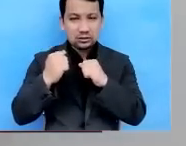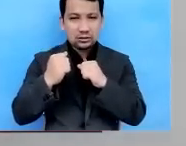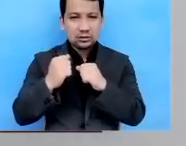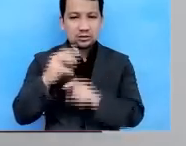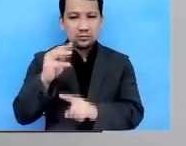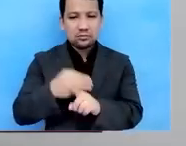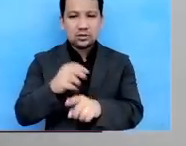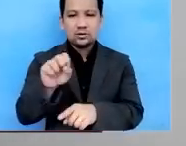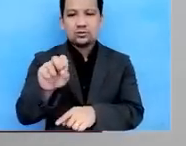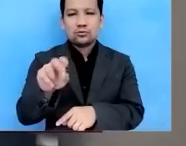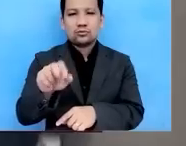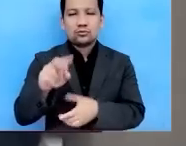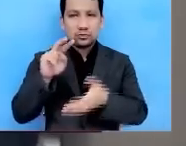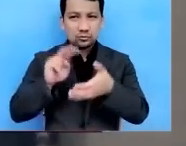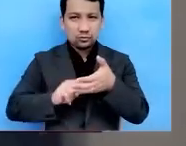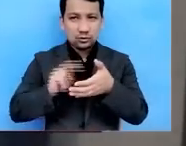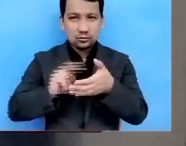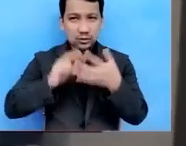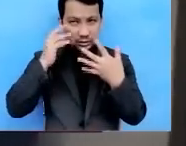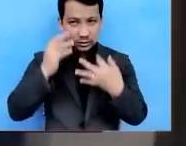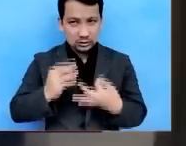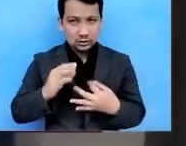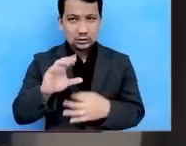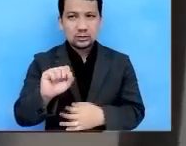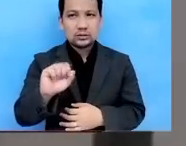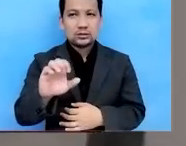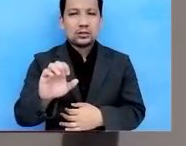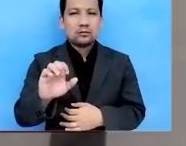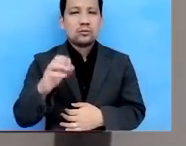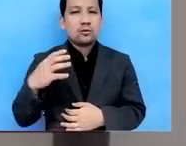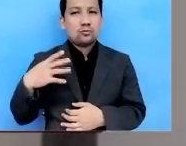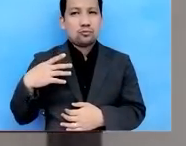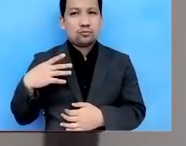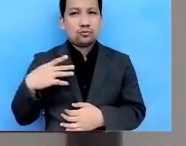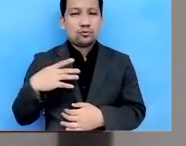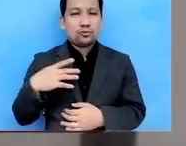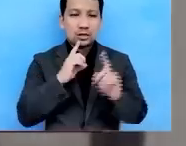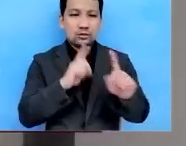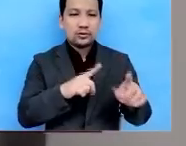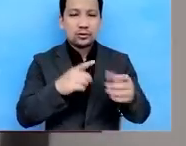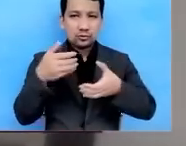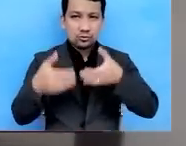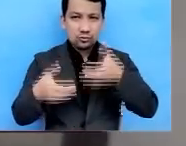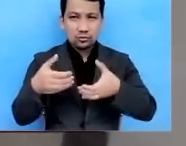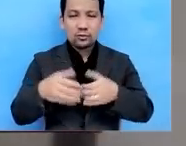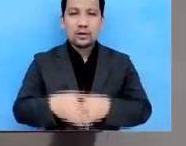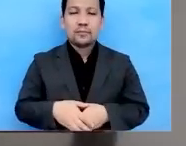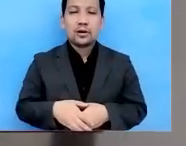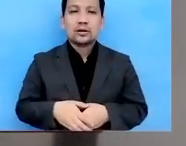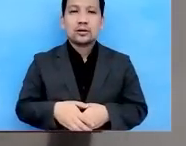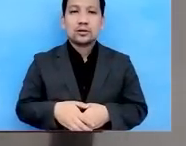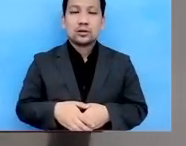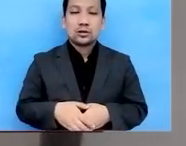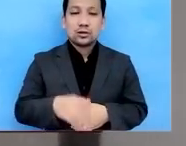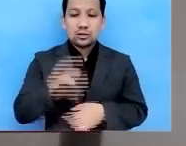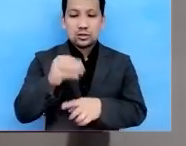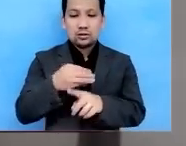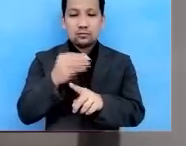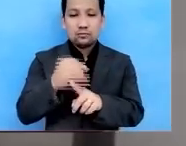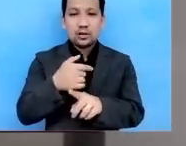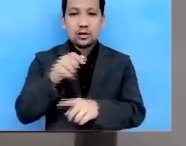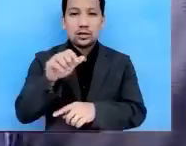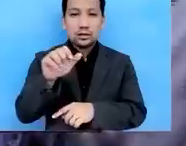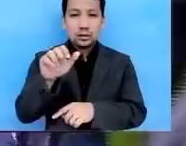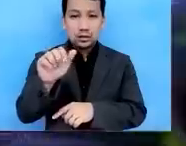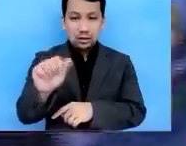na pagbasa ng desisyon sa kaso. Hinihintay pa ang desisyon ng korte. Samantala, sa May 8 naman